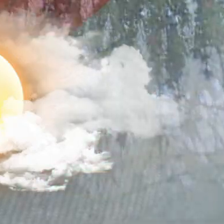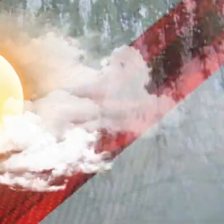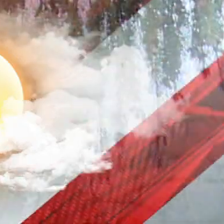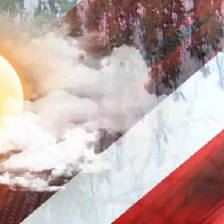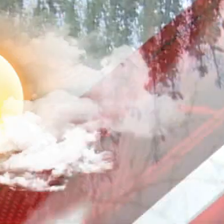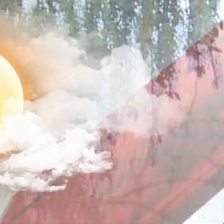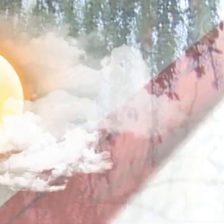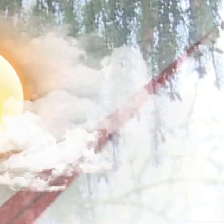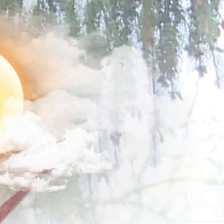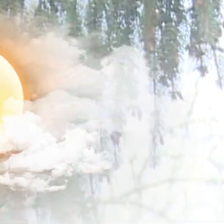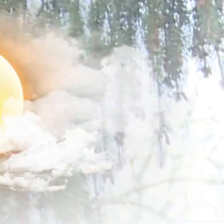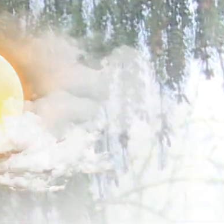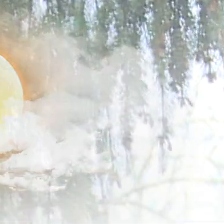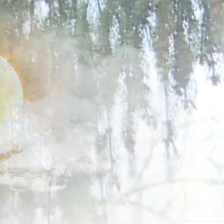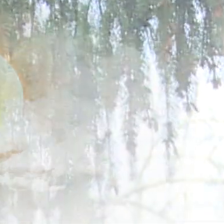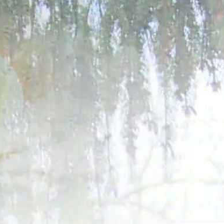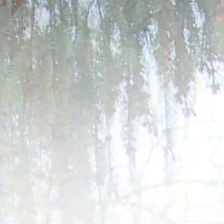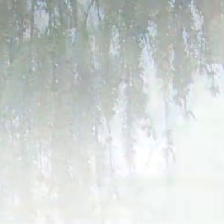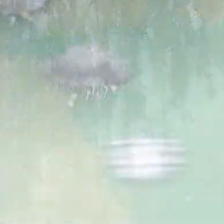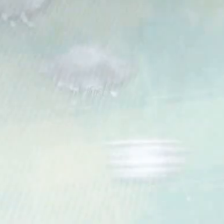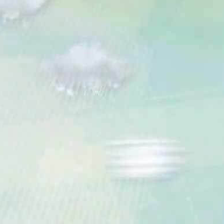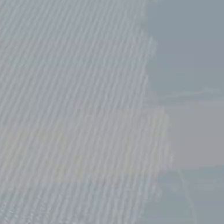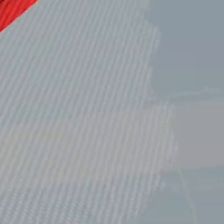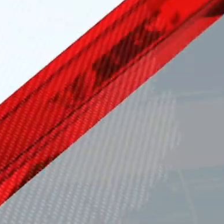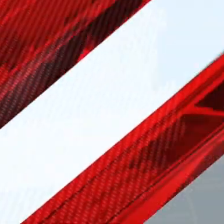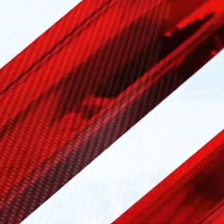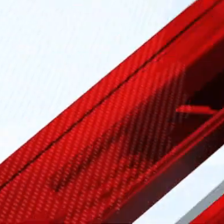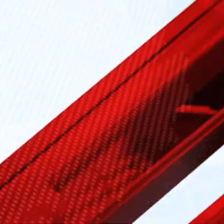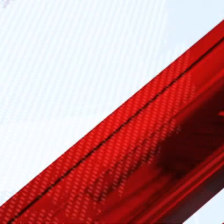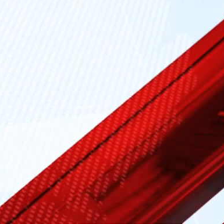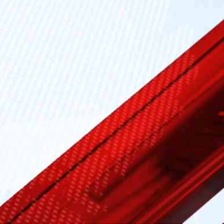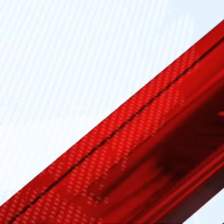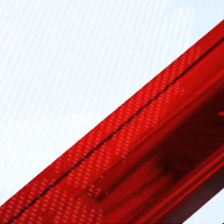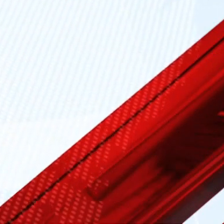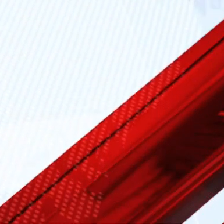вагацца ад мінус 8 да 0 градусаў.